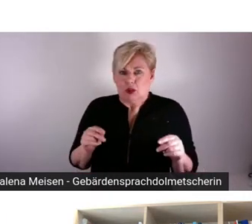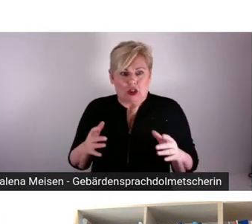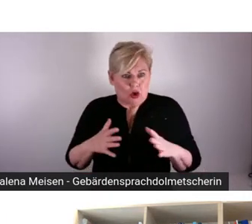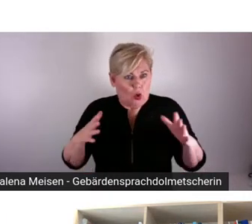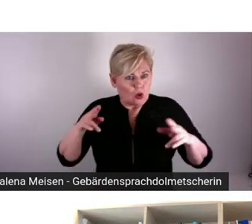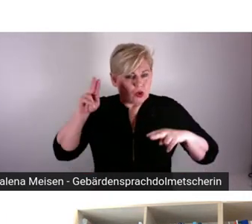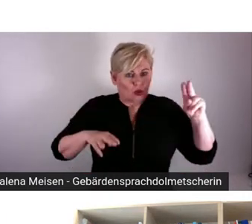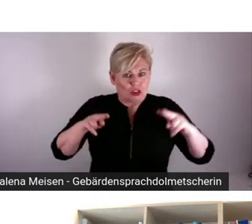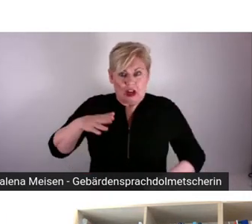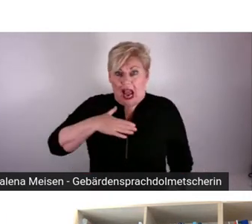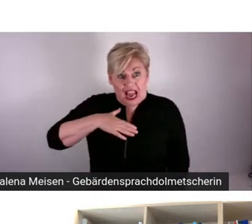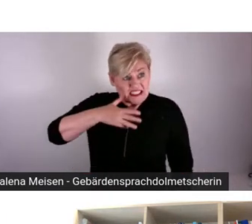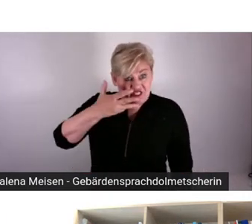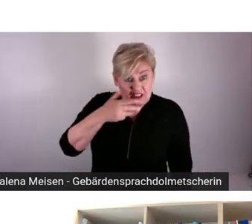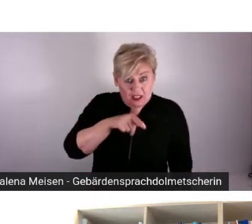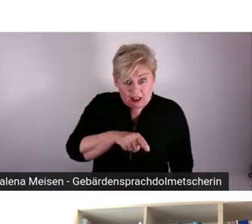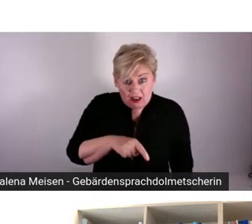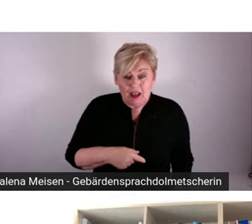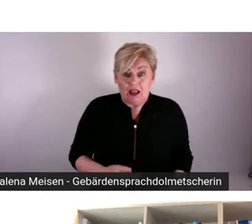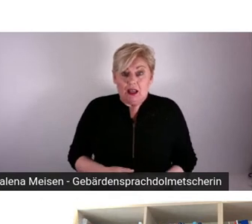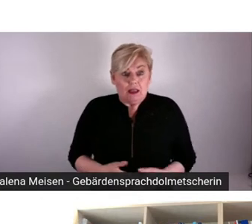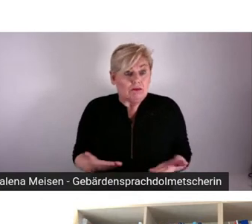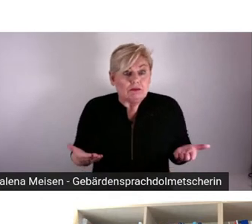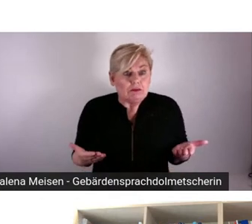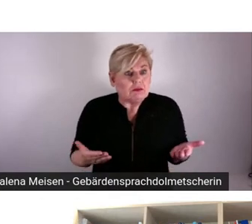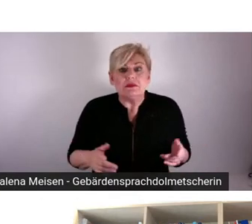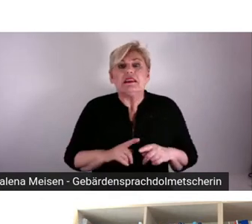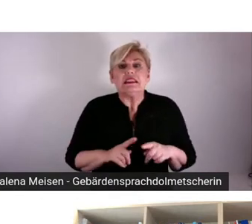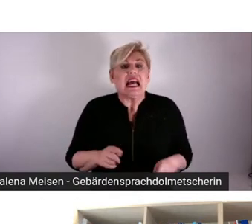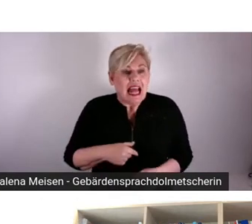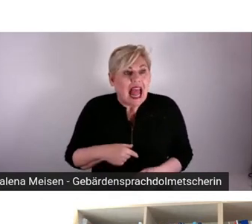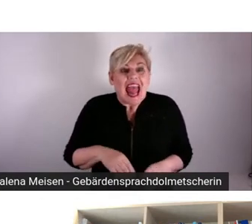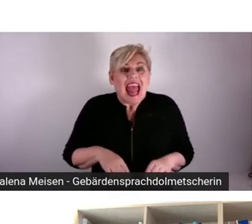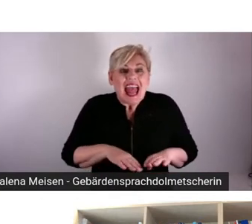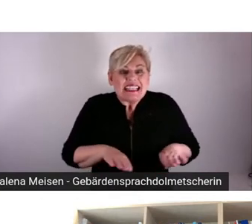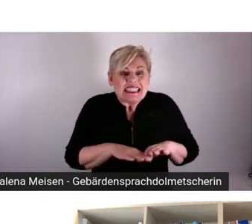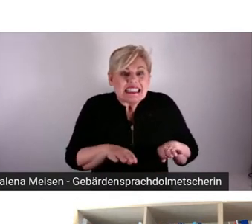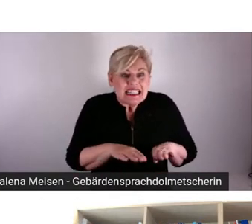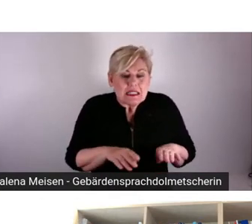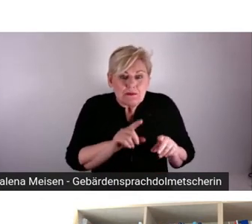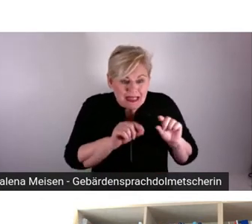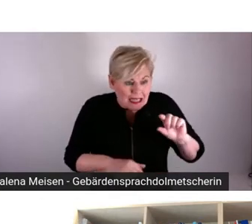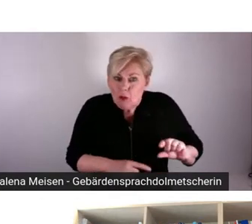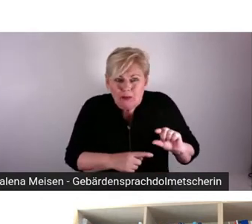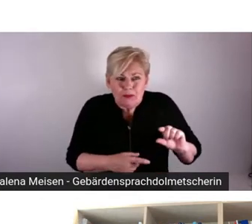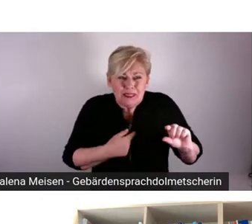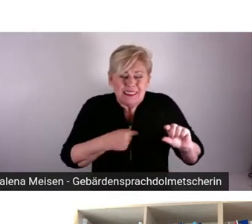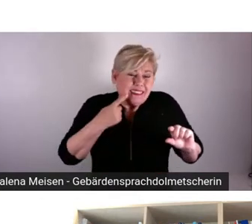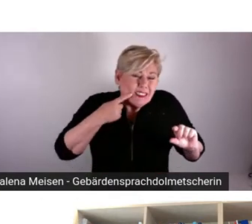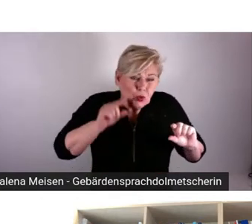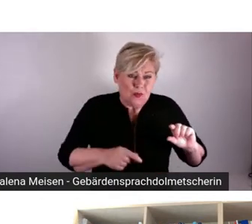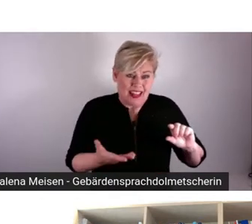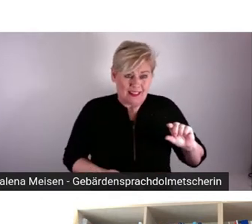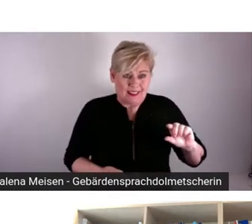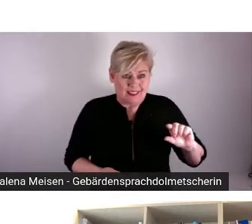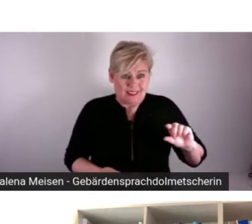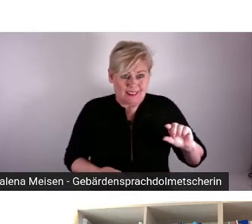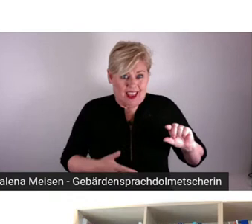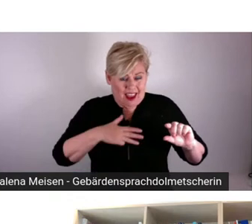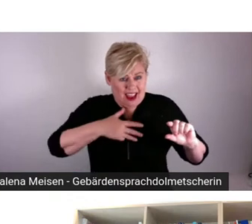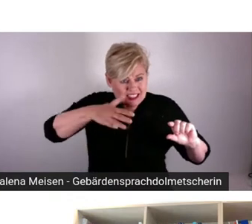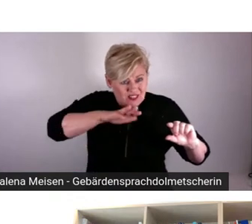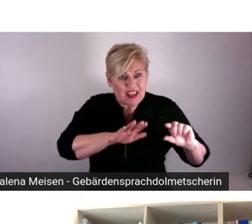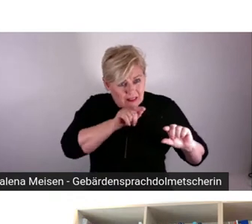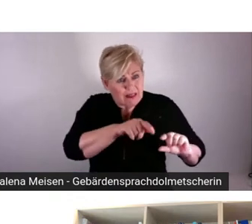der Hartz-IV-Regelsatz ist das deckt ja nicht mal das Existenzminimum. Die Menschen im Hartz-IV-Bezug leben in